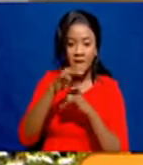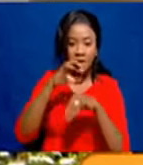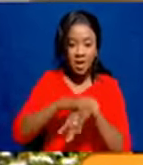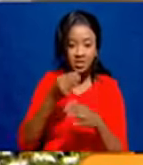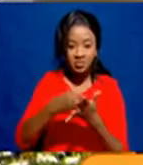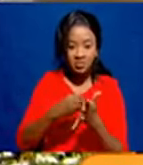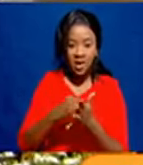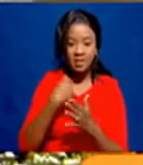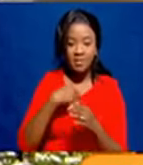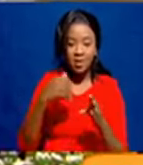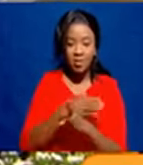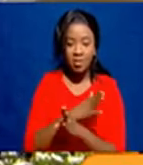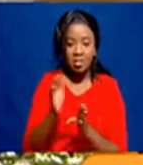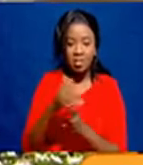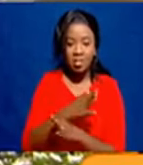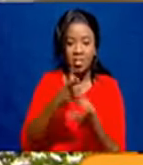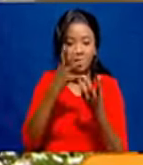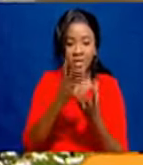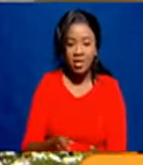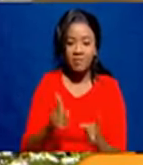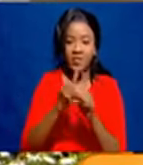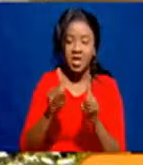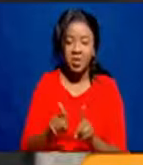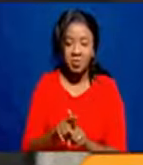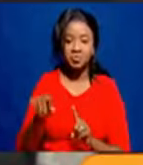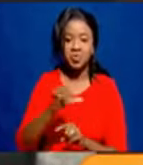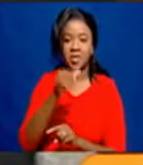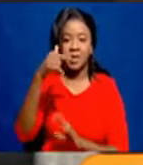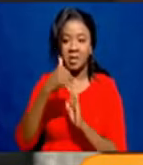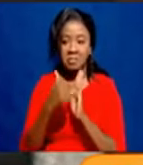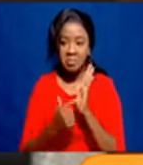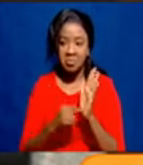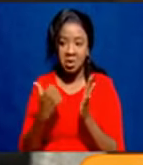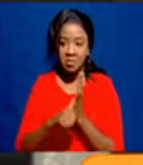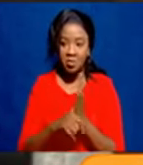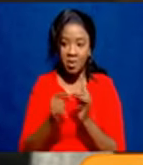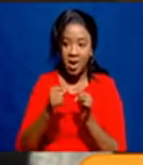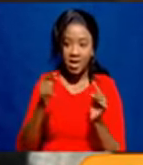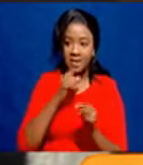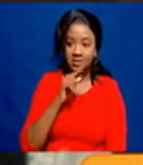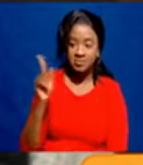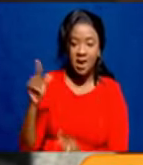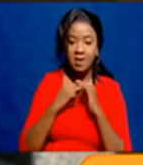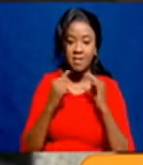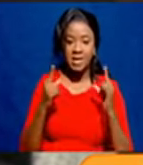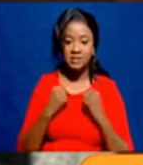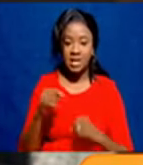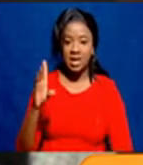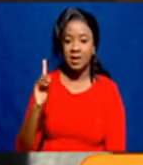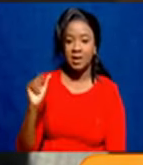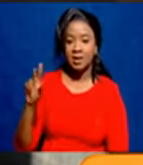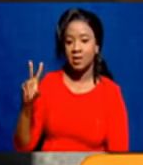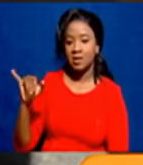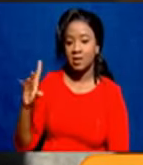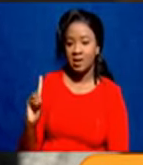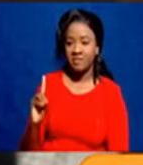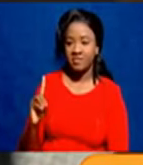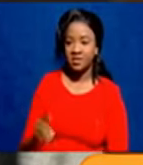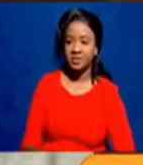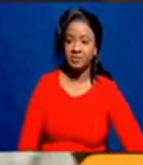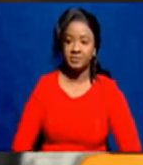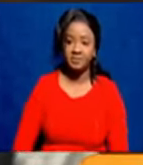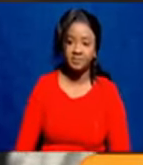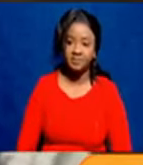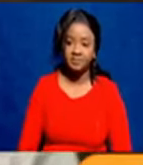kwa ajili za uongo miongoni mwa mashtaka mengine dhidi ya mhubiri David Kariuki Ngare maarufu